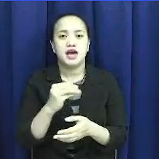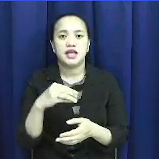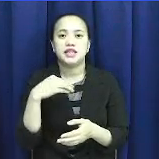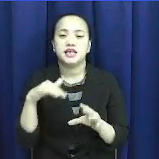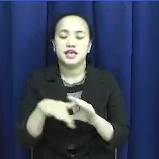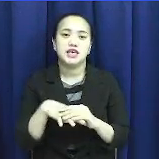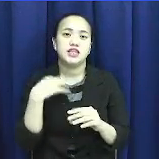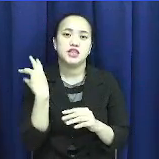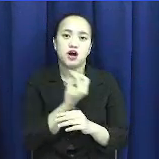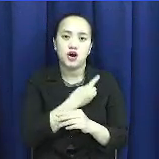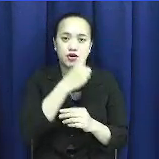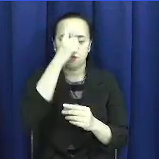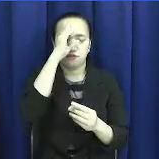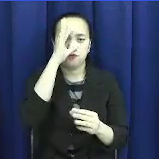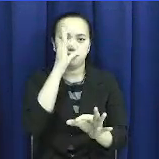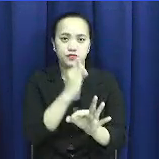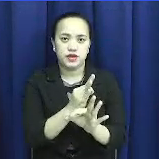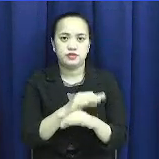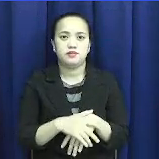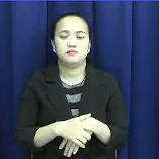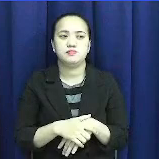us to nothing.